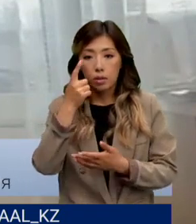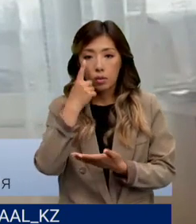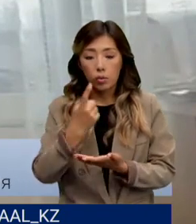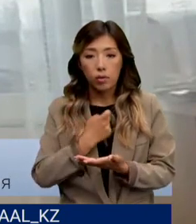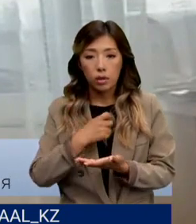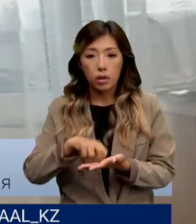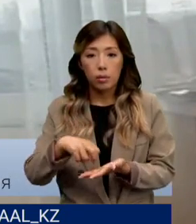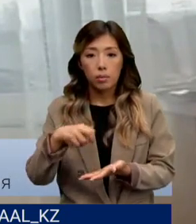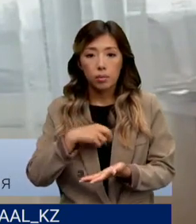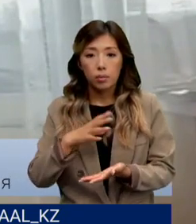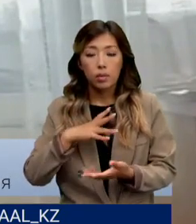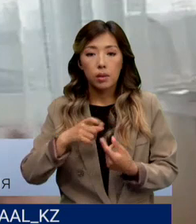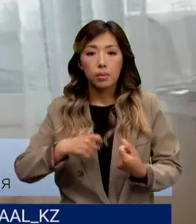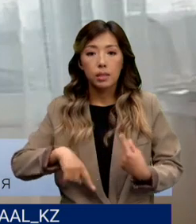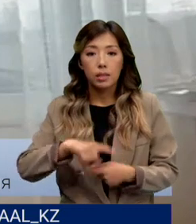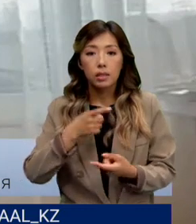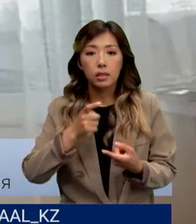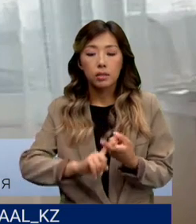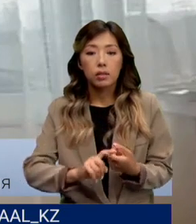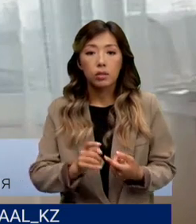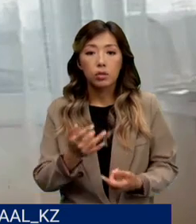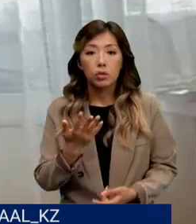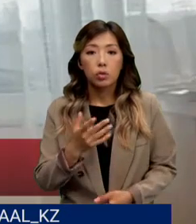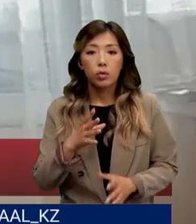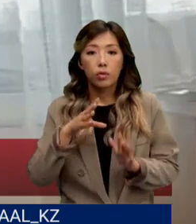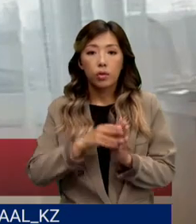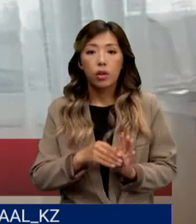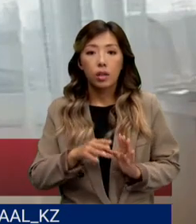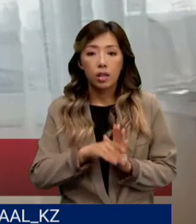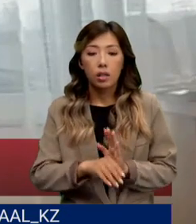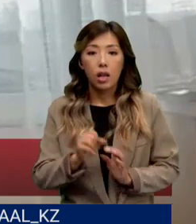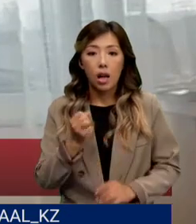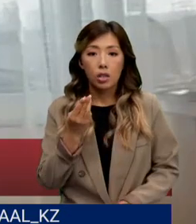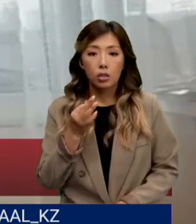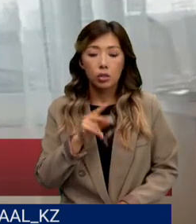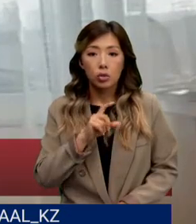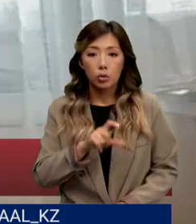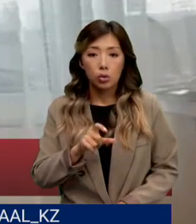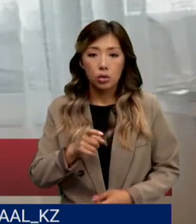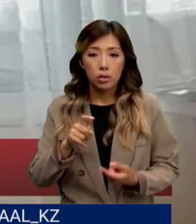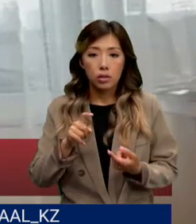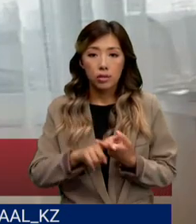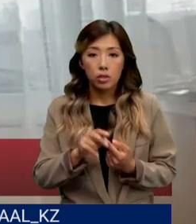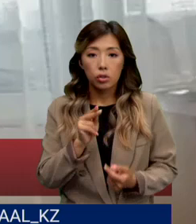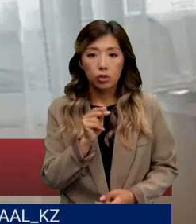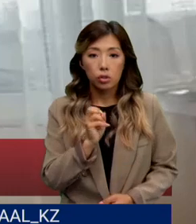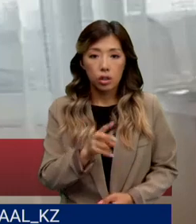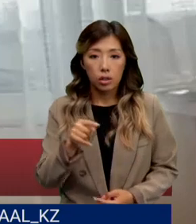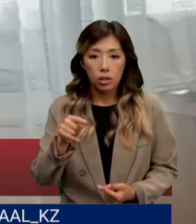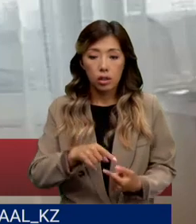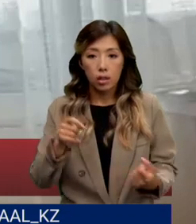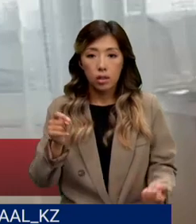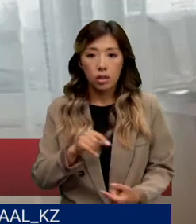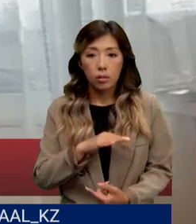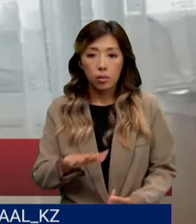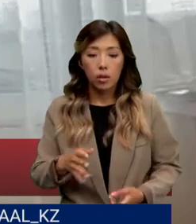присылало уведомление субъектам бизнеса о том, что количество чекинов, то есть вошедших по ошибку, не совпадает с количеством чеков.